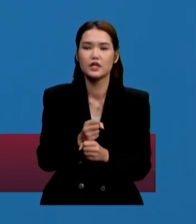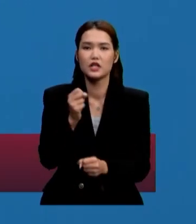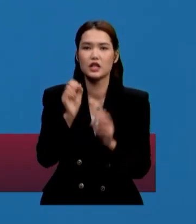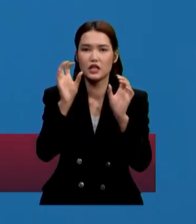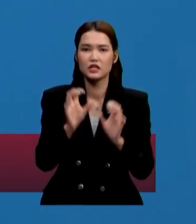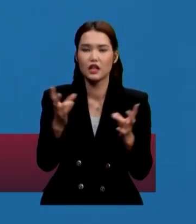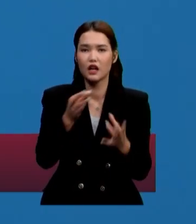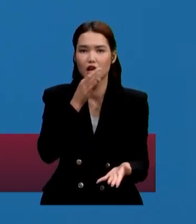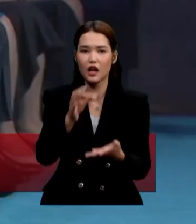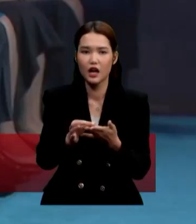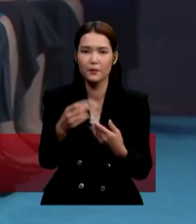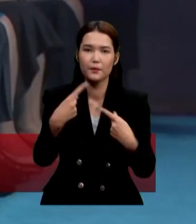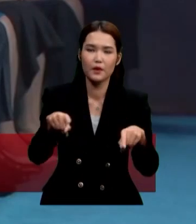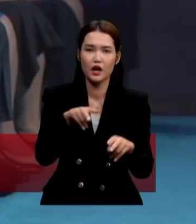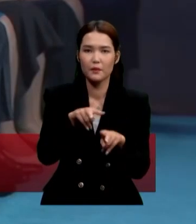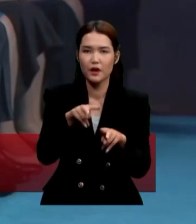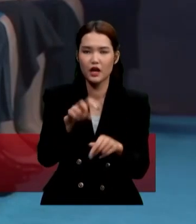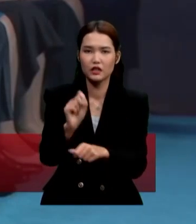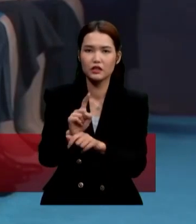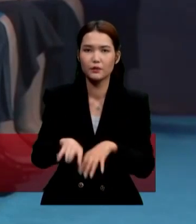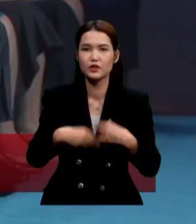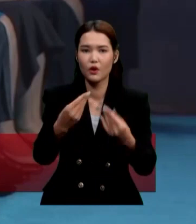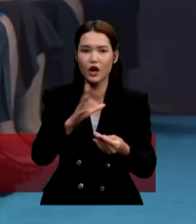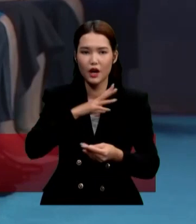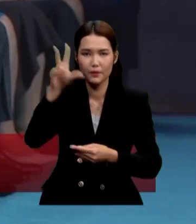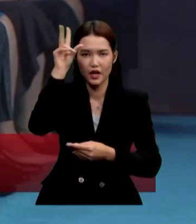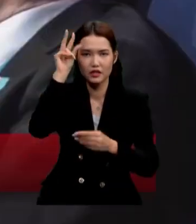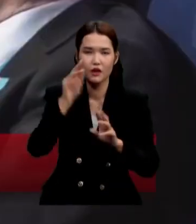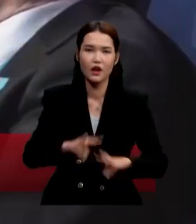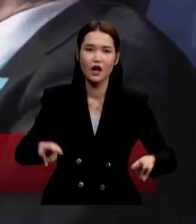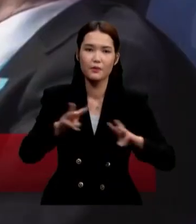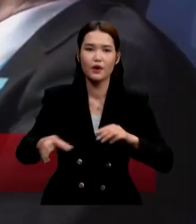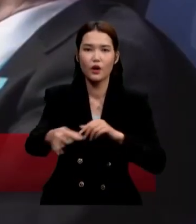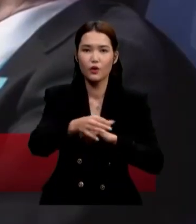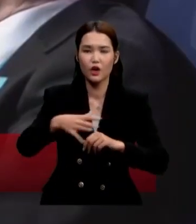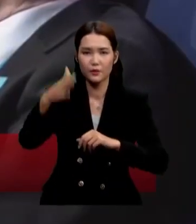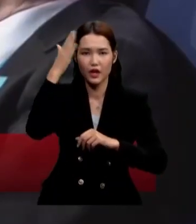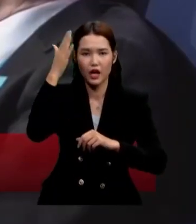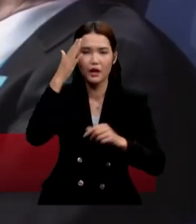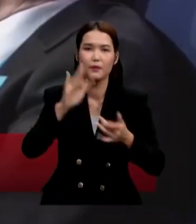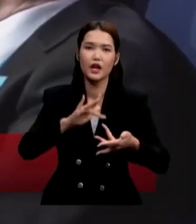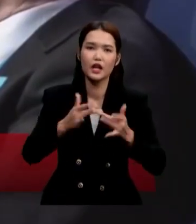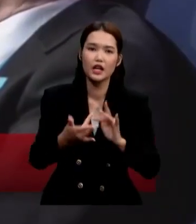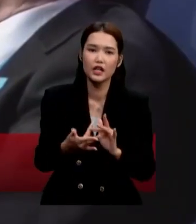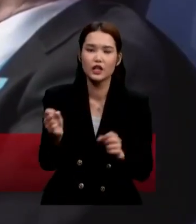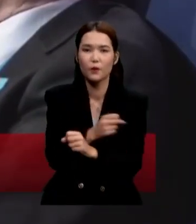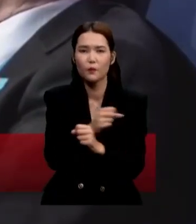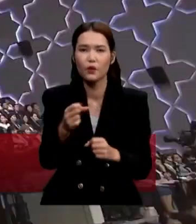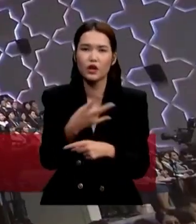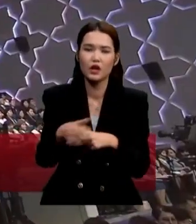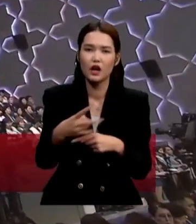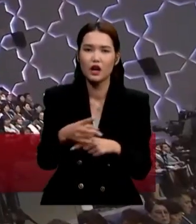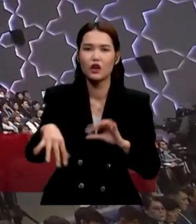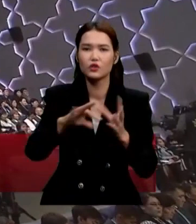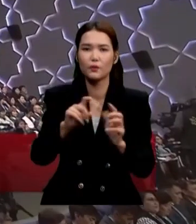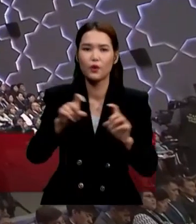президент әкімшілігіне айрықша бақылауға алуды тапсырды. Цифрлық даму министрлігі мен облыс әкімдеріне интернет желісі мүлдем тартылмаған